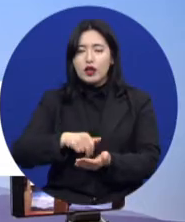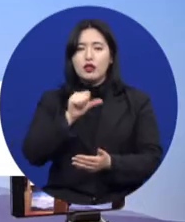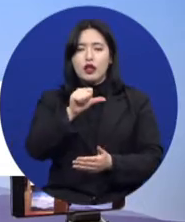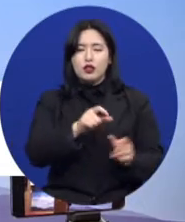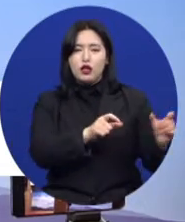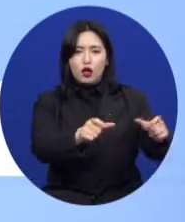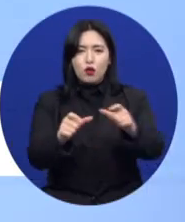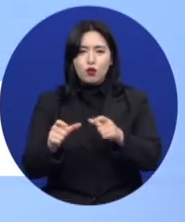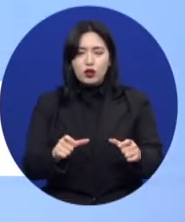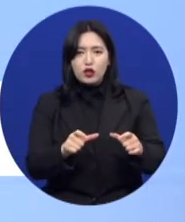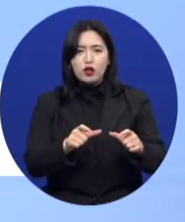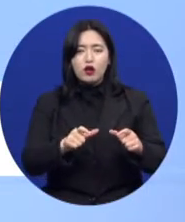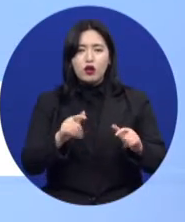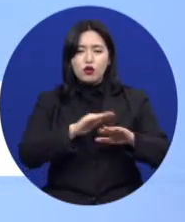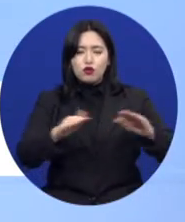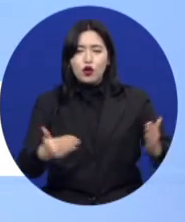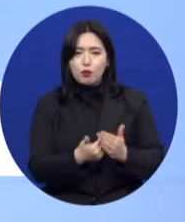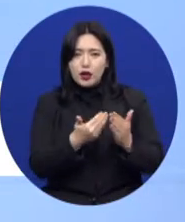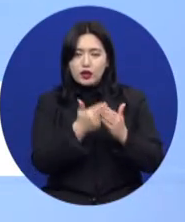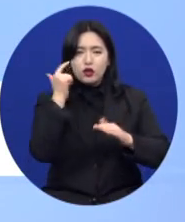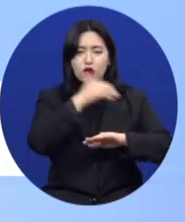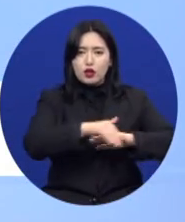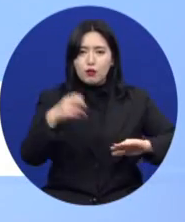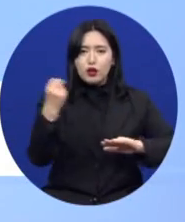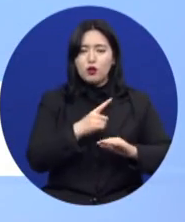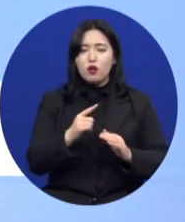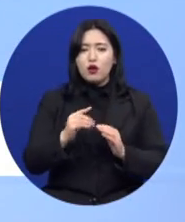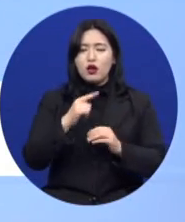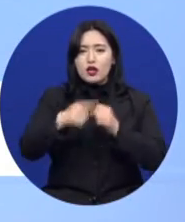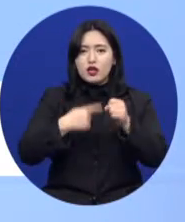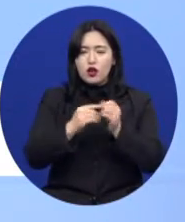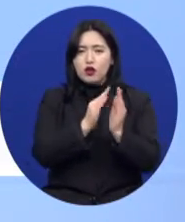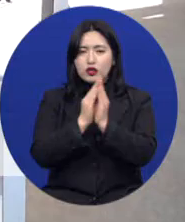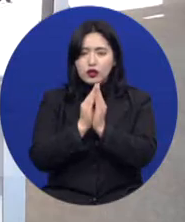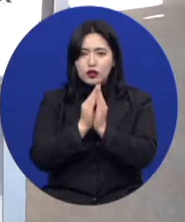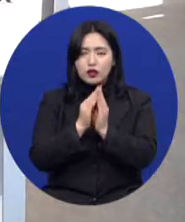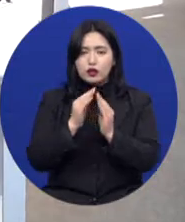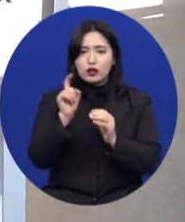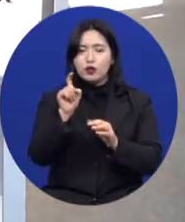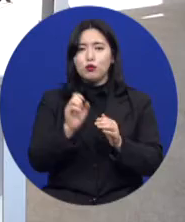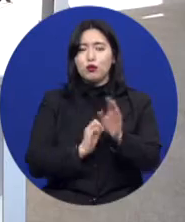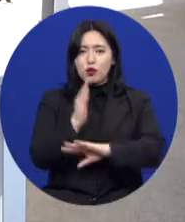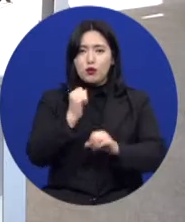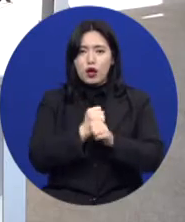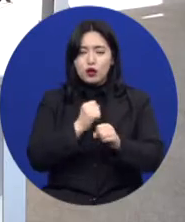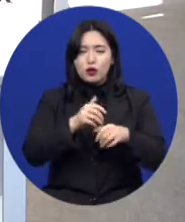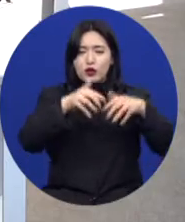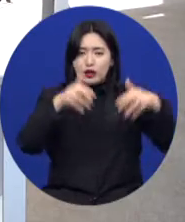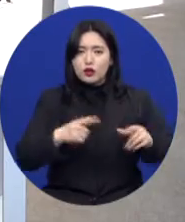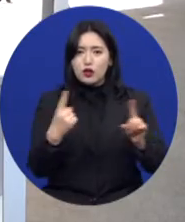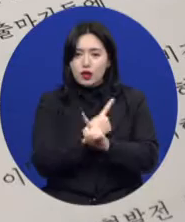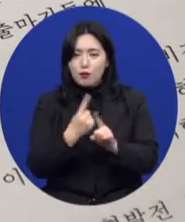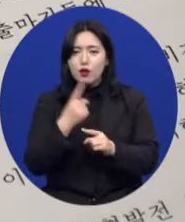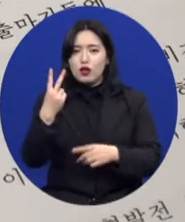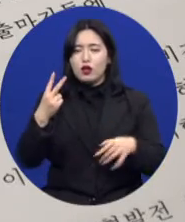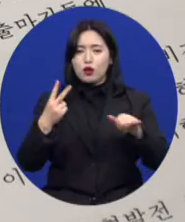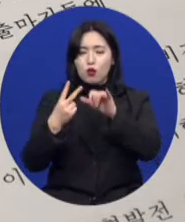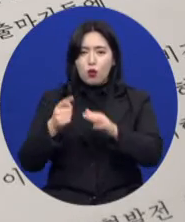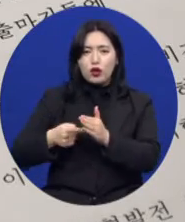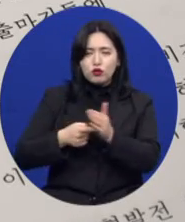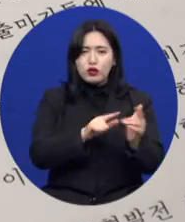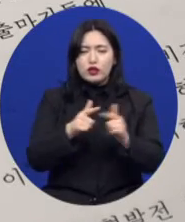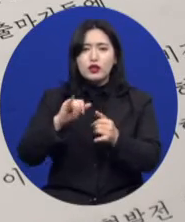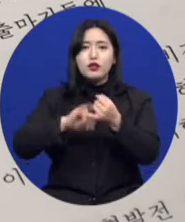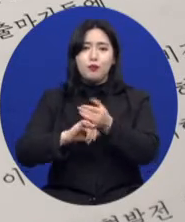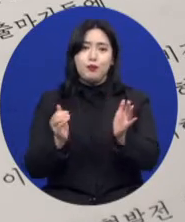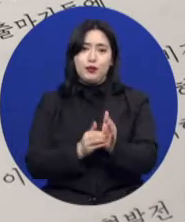권역 균형발전 로드맵과 연예 산 10조원 시대 에 개발 행정 구조 개편과 j 공항 추행 등을 공약했다